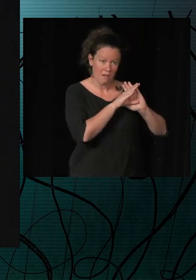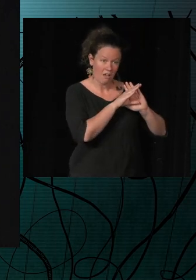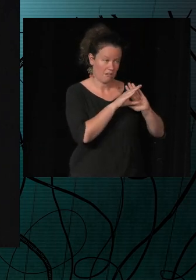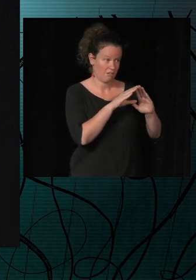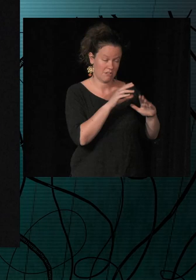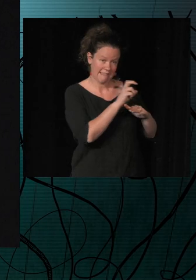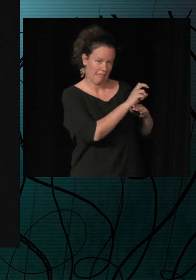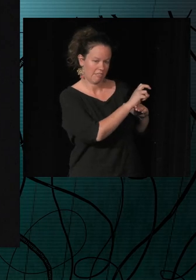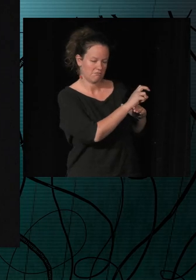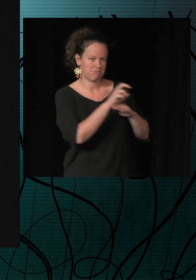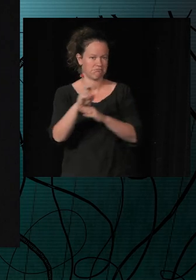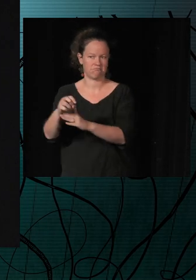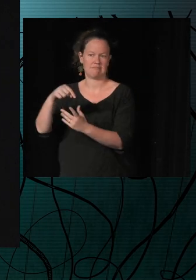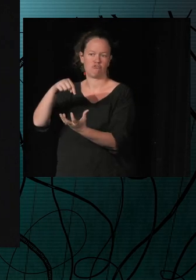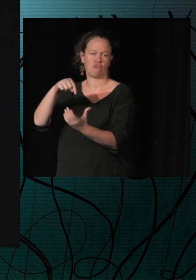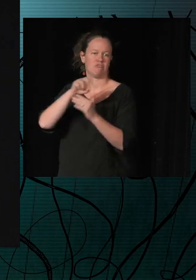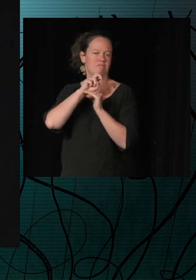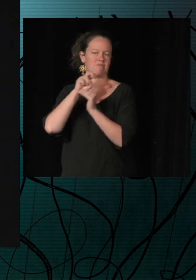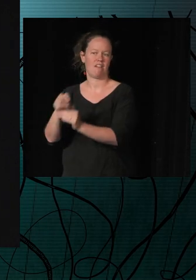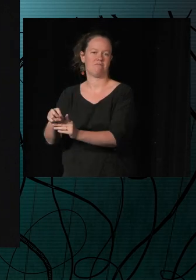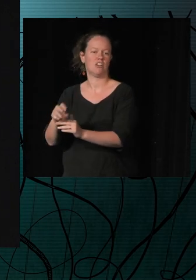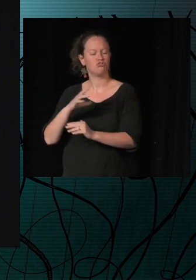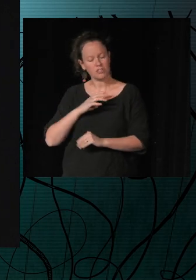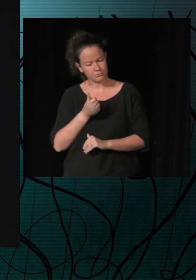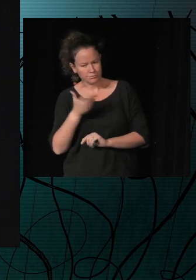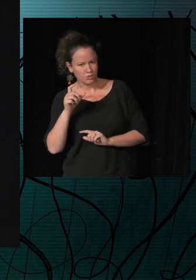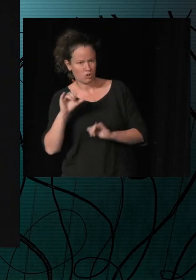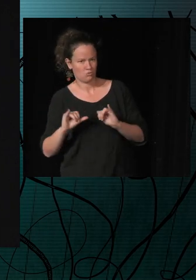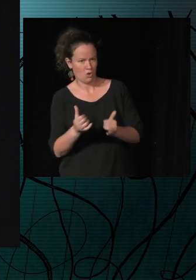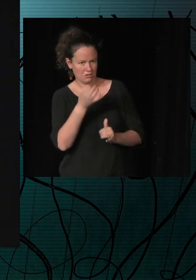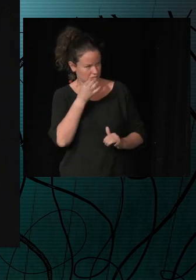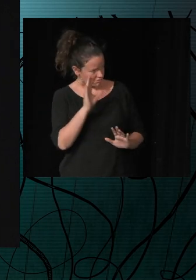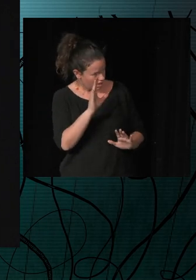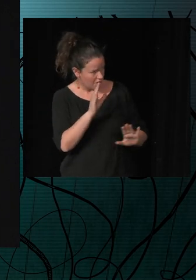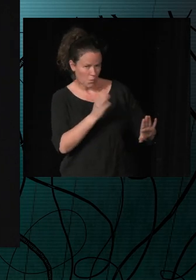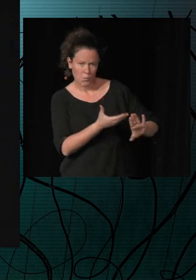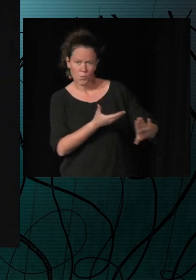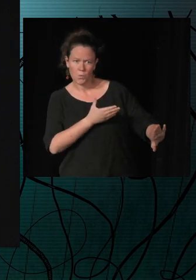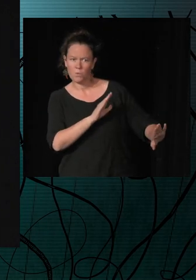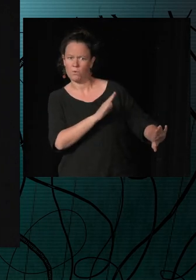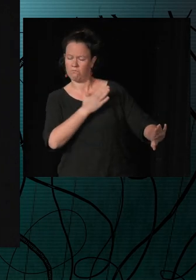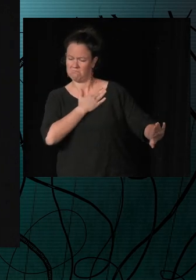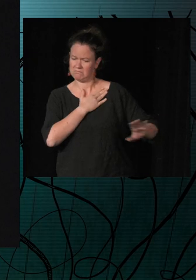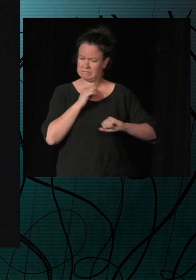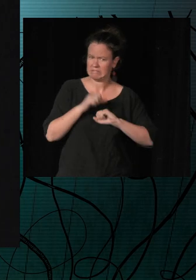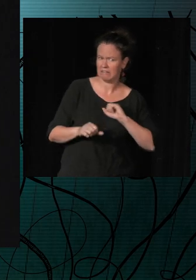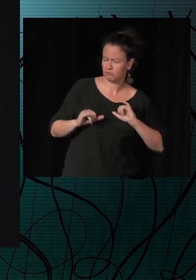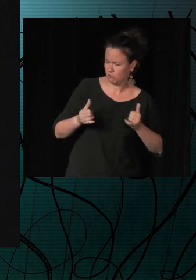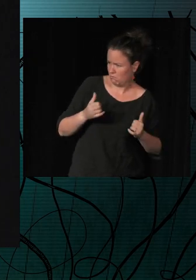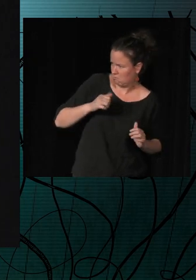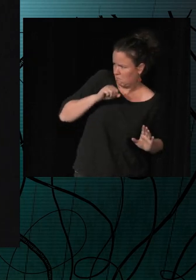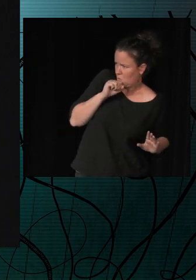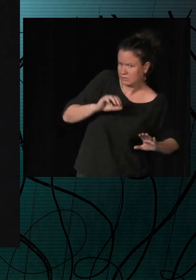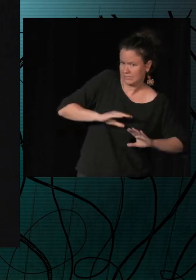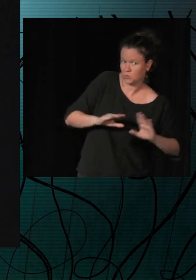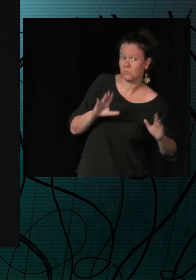monde il y a de plus en plus de joueurs qui disent non mais laissez-nous jouer comme on a envie donc ça c'est super mais ça reste ça reste présent parce que à l'origine au au cœur du truc il